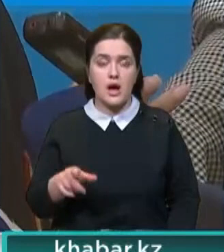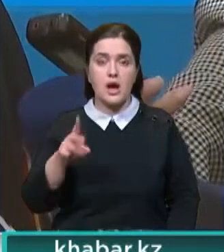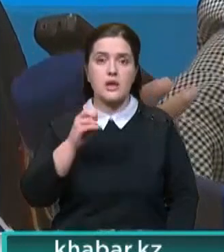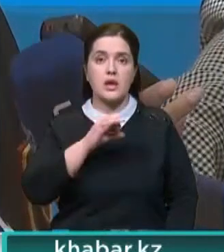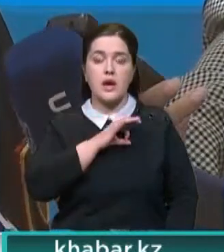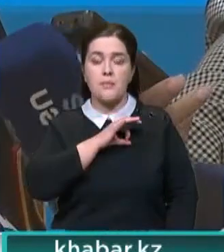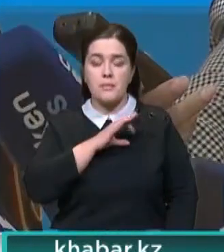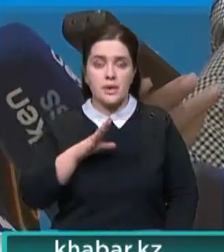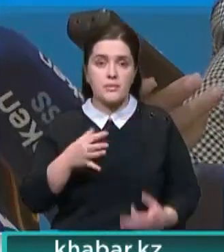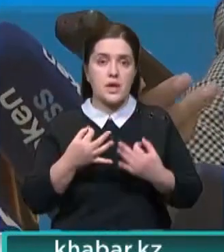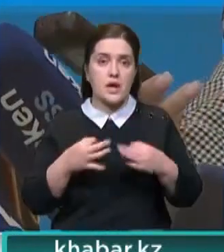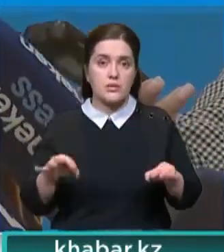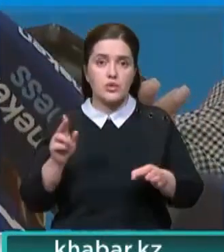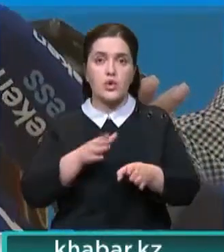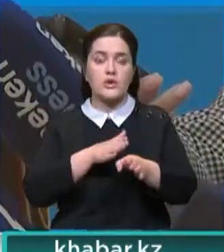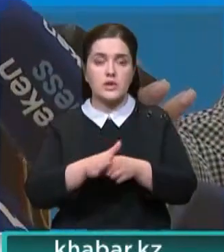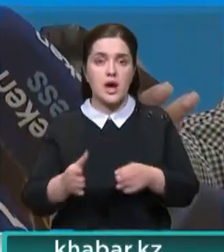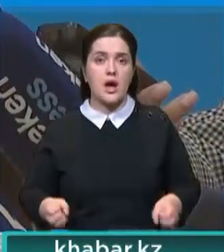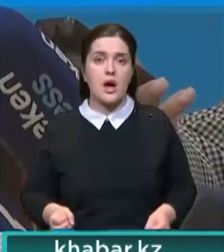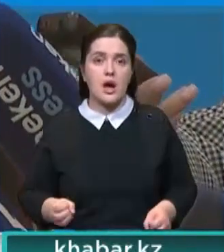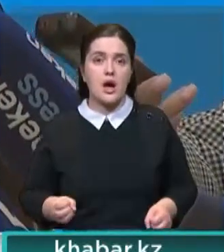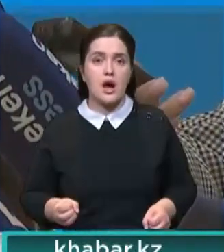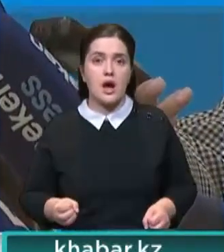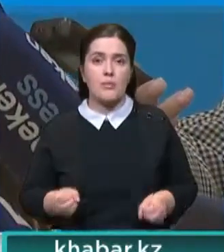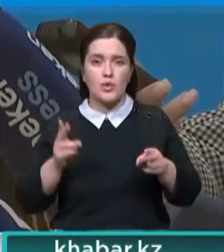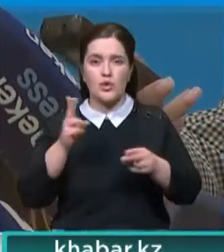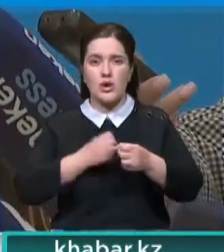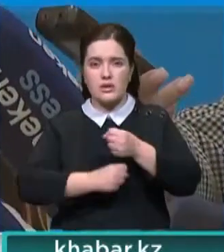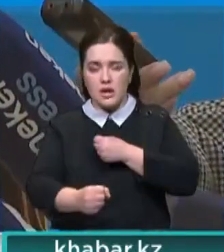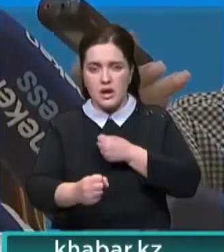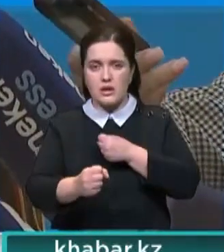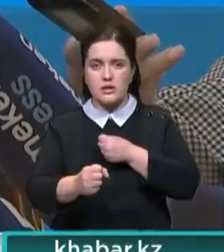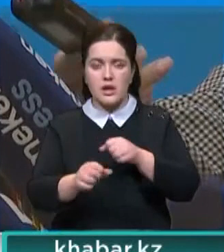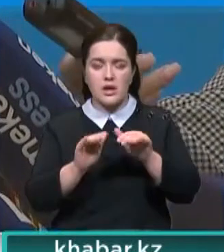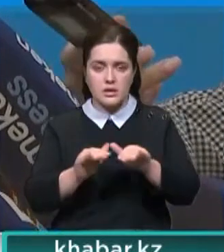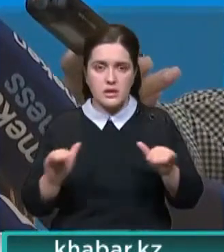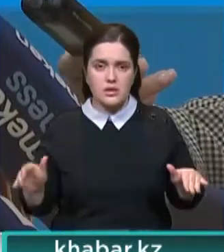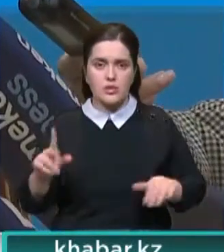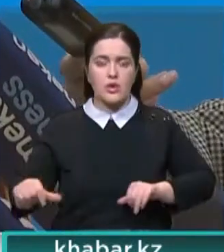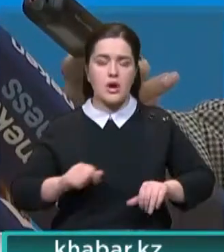амнистия, совершившие преступление против половой неприкосновенности, против совершившие